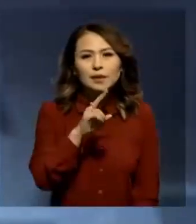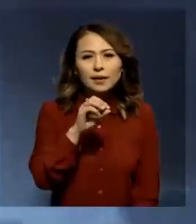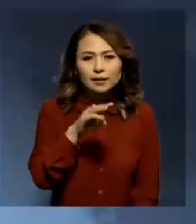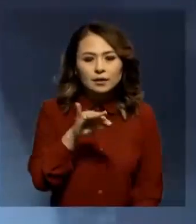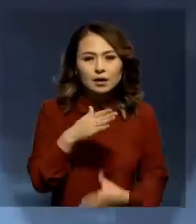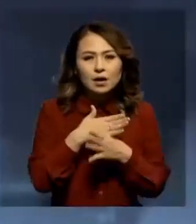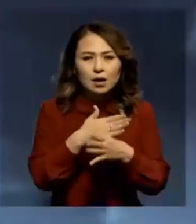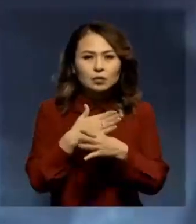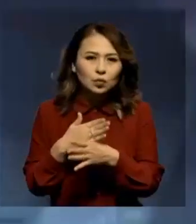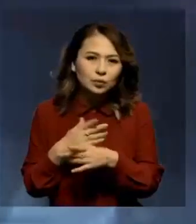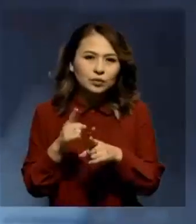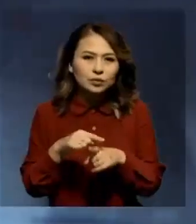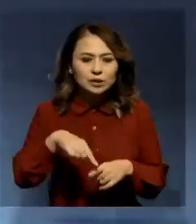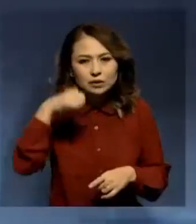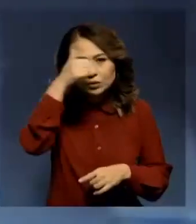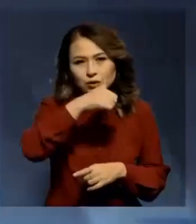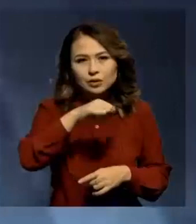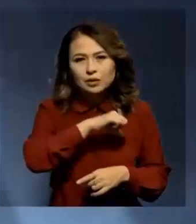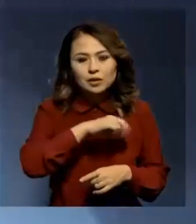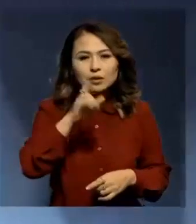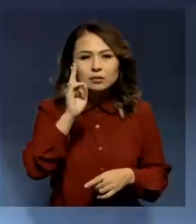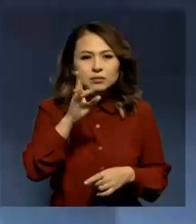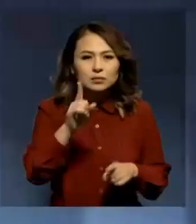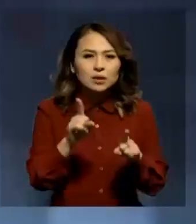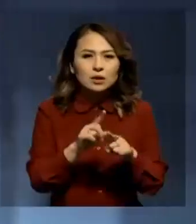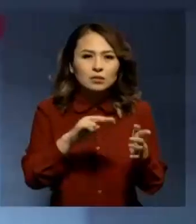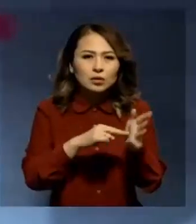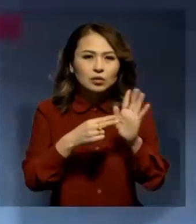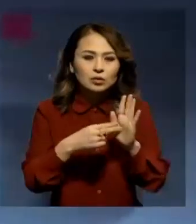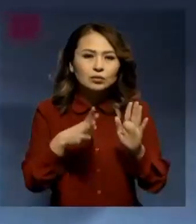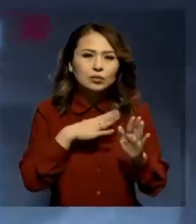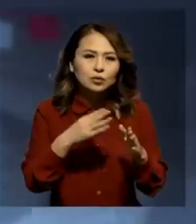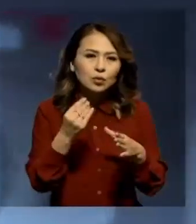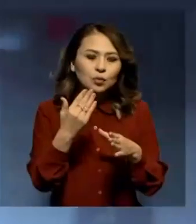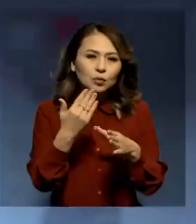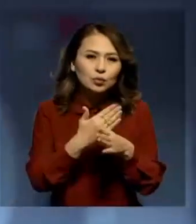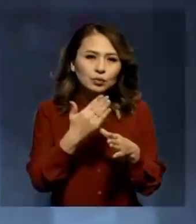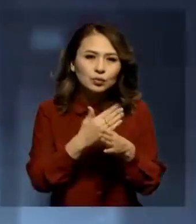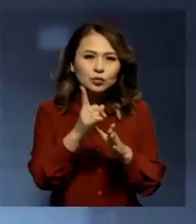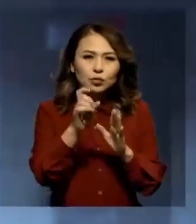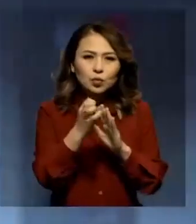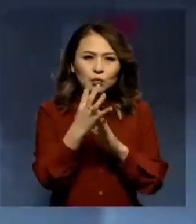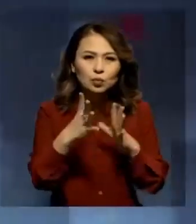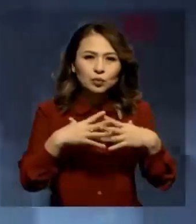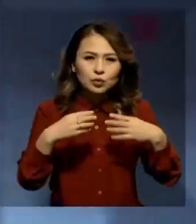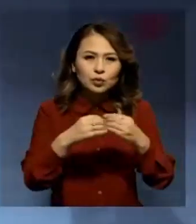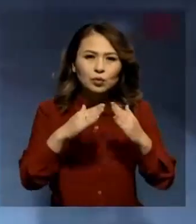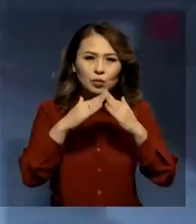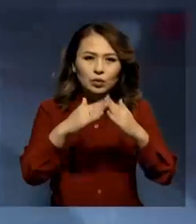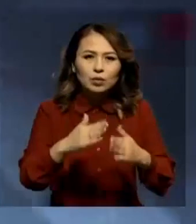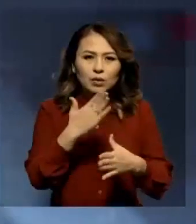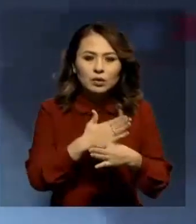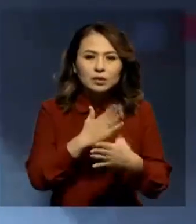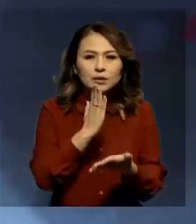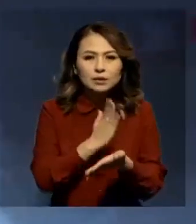Зекет және қайырымдылық қоры биыл ел үлесі пәтерге жобасы аясында баспанаға аса мұқтаж 114 отбасының үйлі